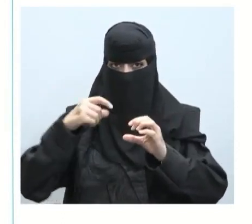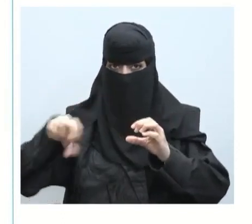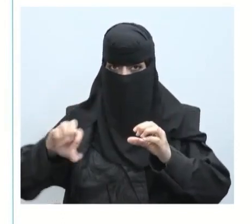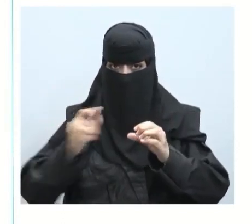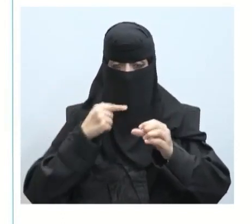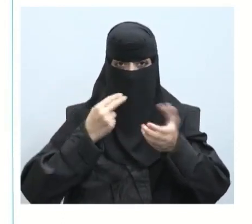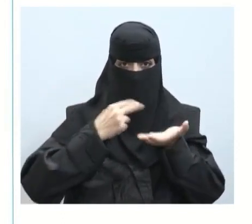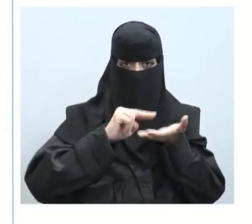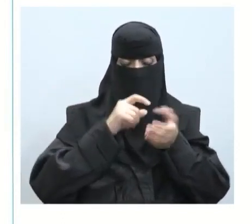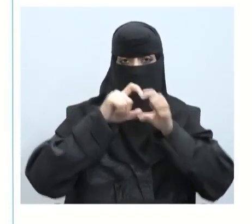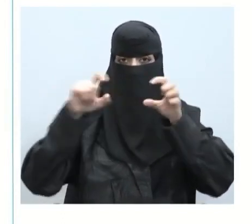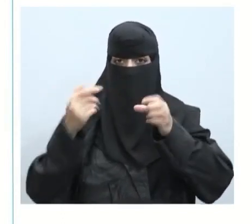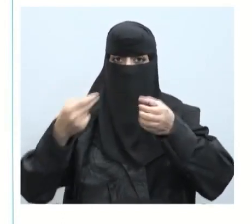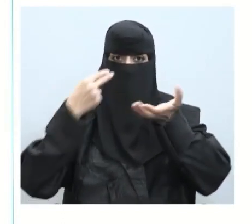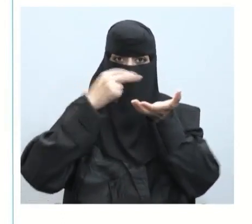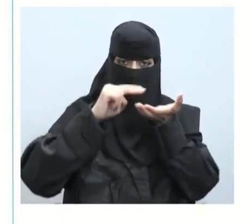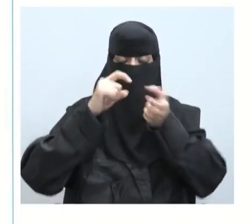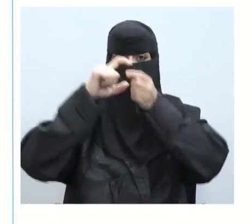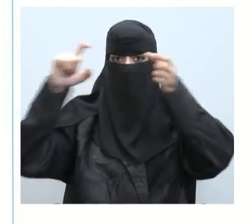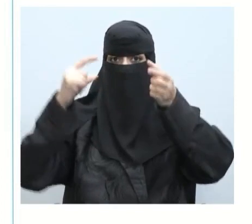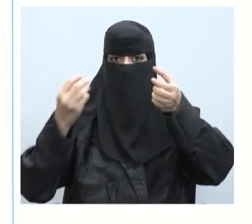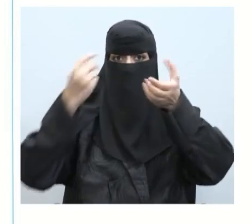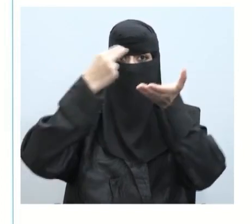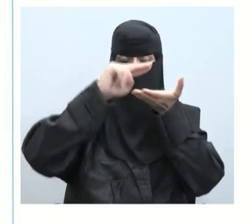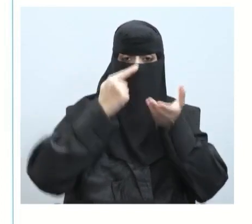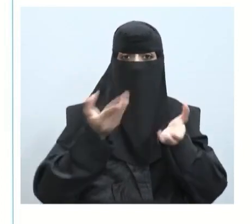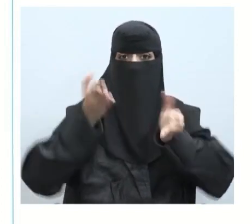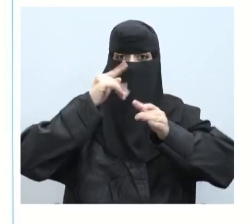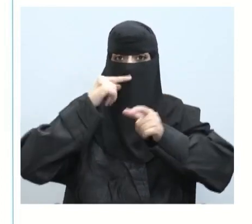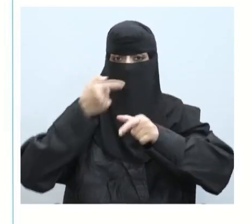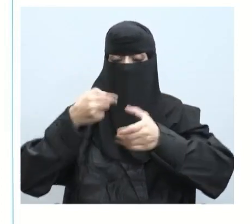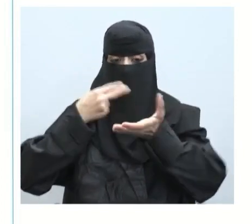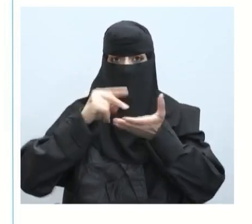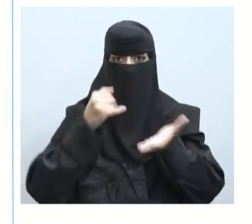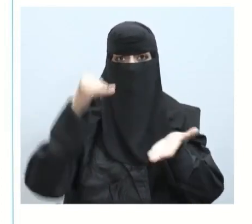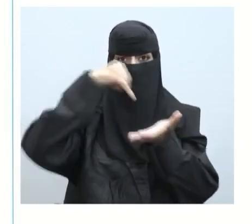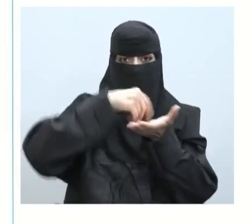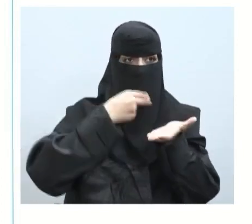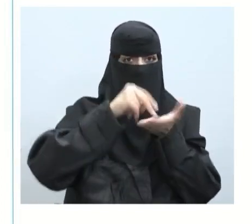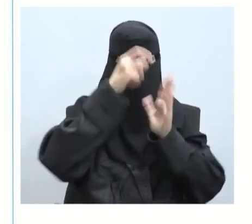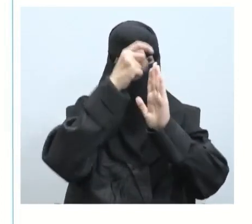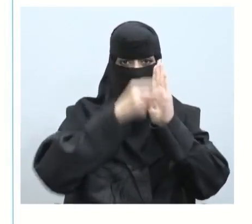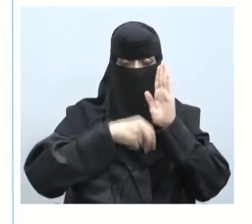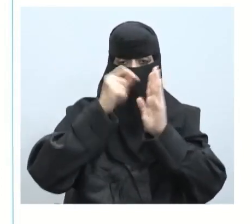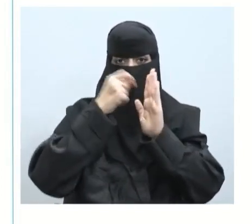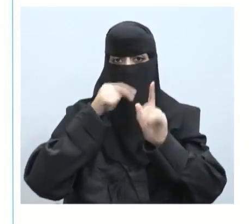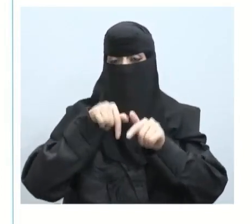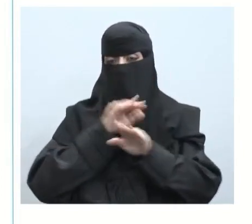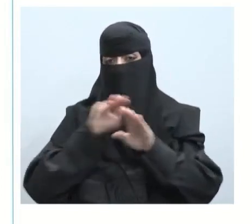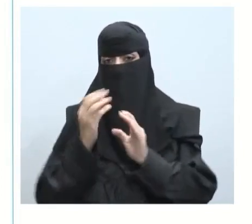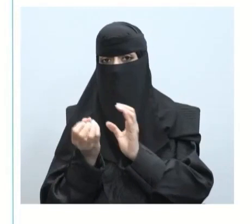وعندما تمتلئ الحاوية يتم إرسال رسالة أخرى إلى متحكم النظام الذي ينتج التقارير عن الحاوية.